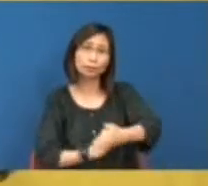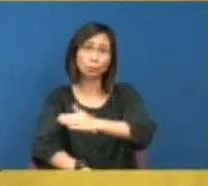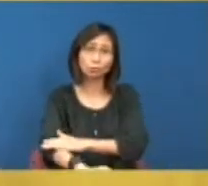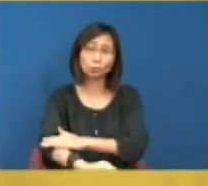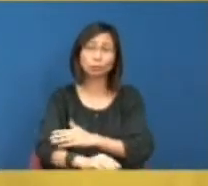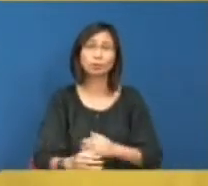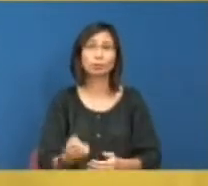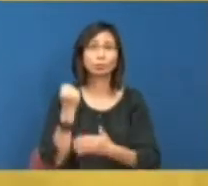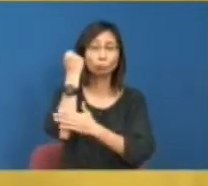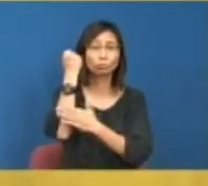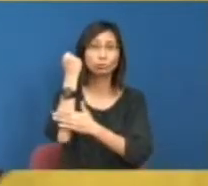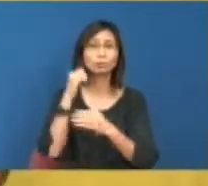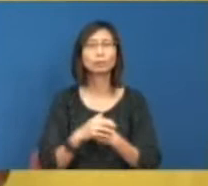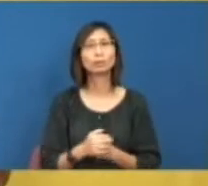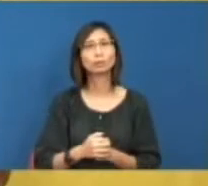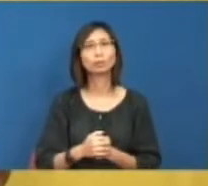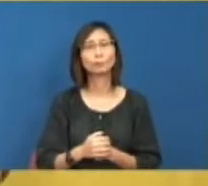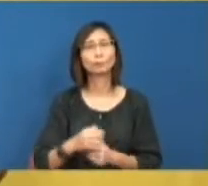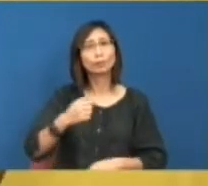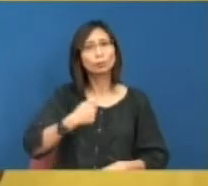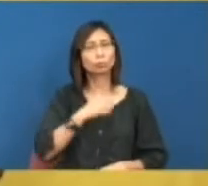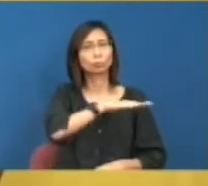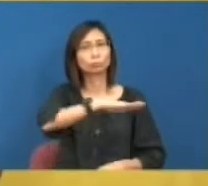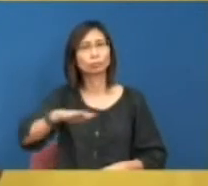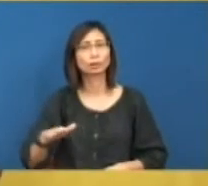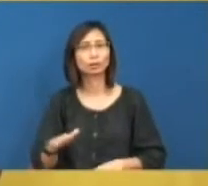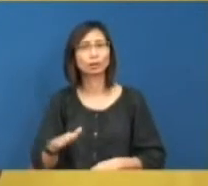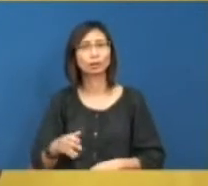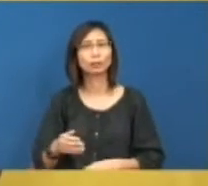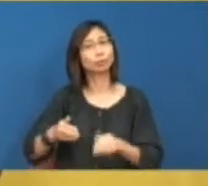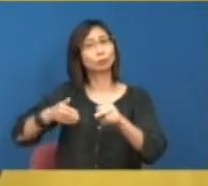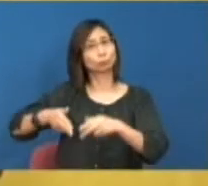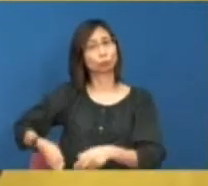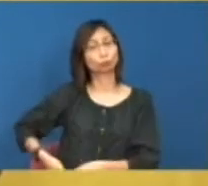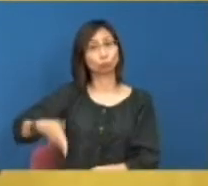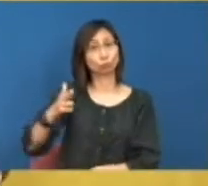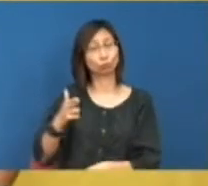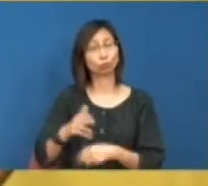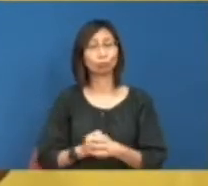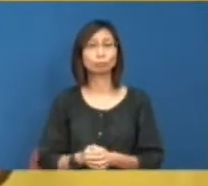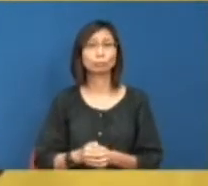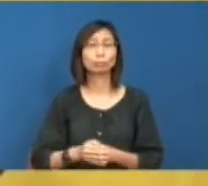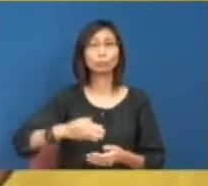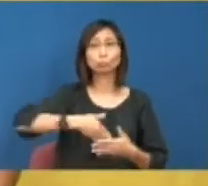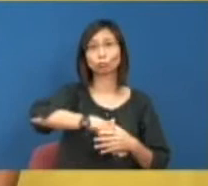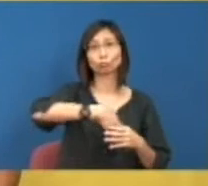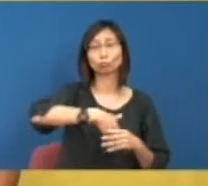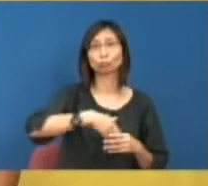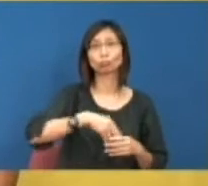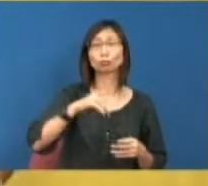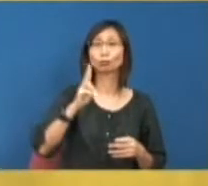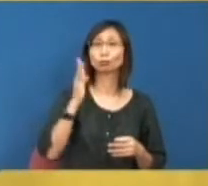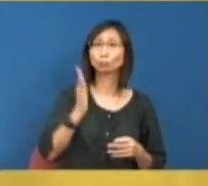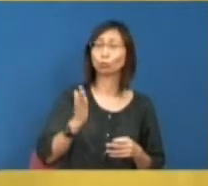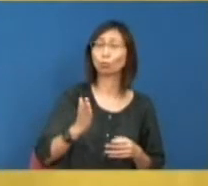何呢？又怎會我們沒有配備到任何的武器去攻擊這個、警察的